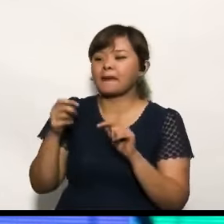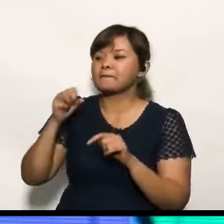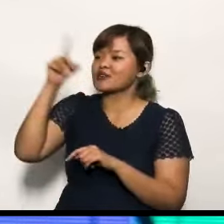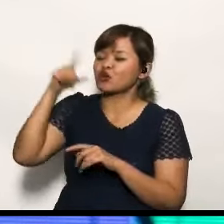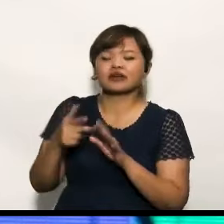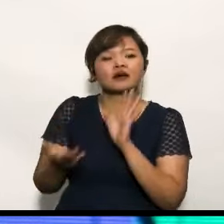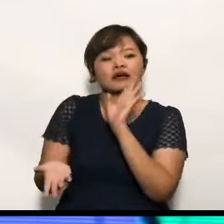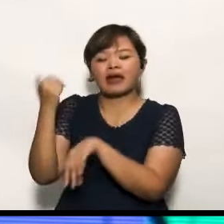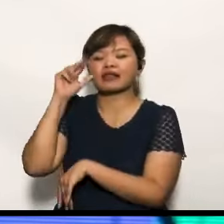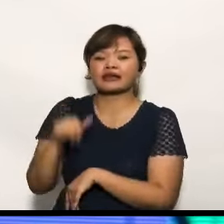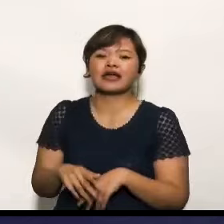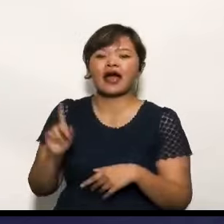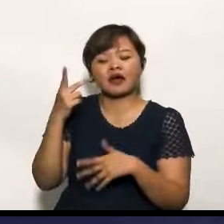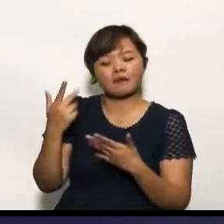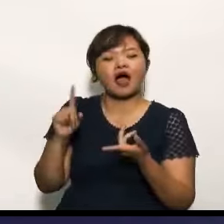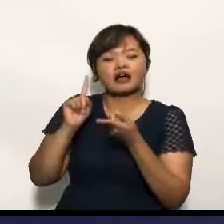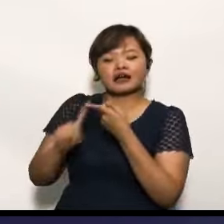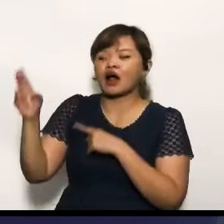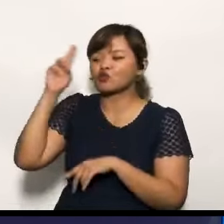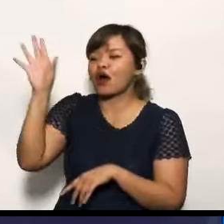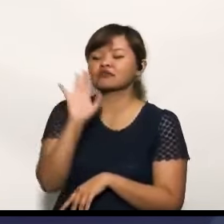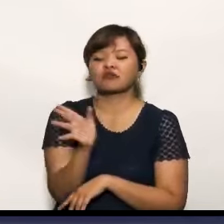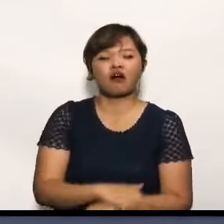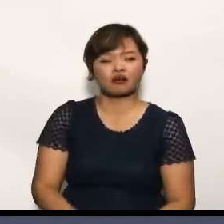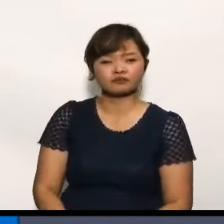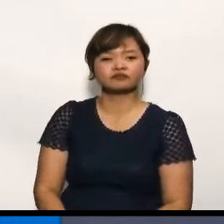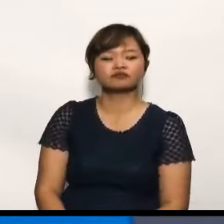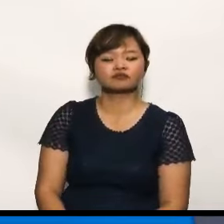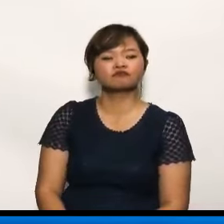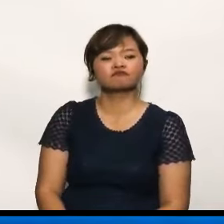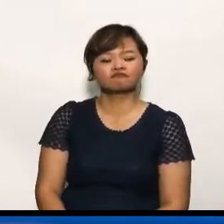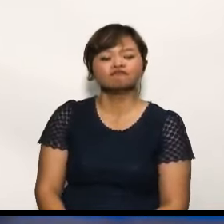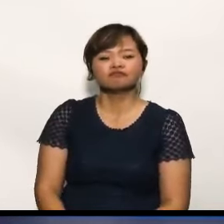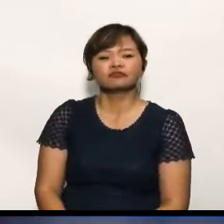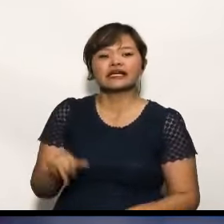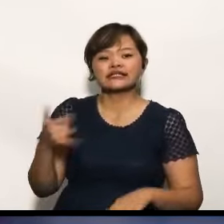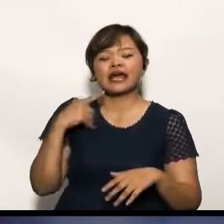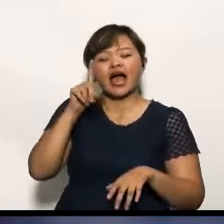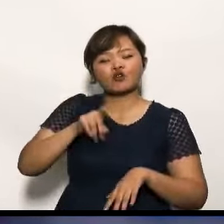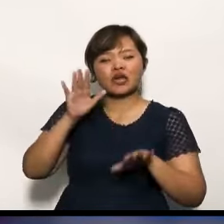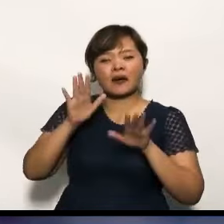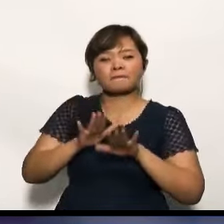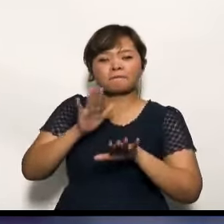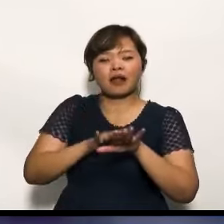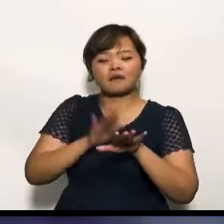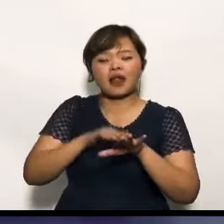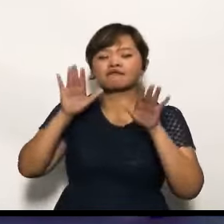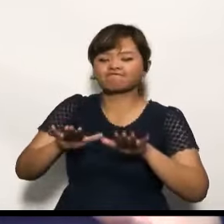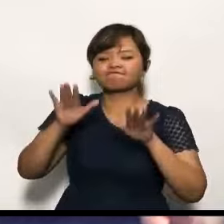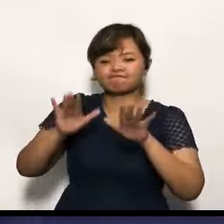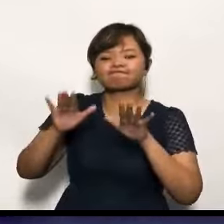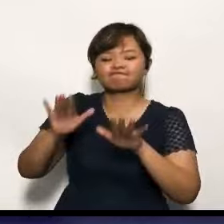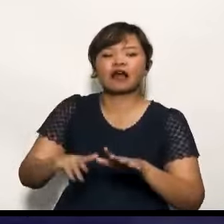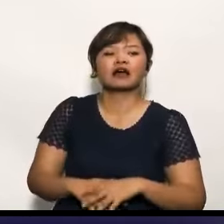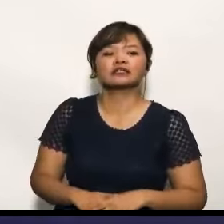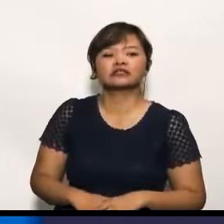Karena dia gak mengenal Tuhannya. Dia gak mengizinkan brick by brick. Ini terjadi secara perlahan-lahan. Bukan cuma